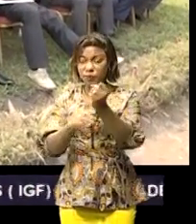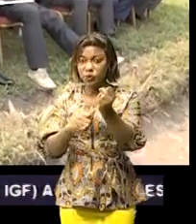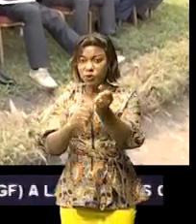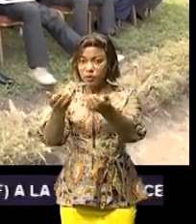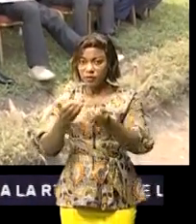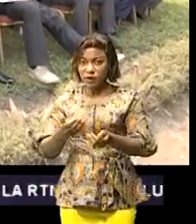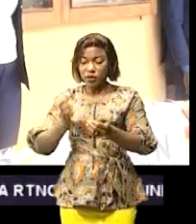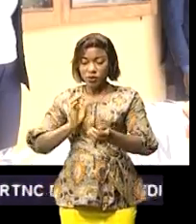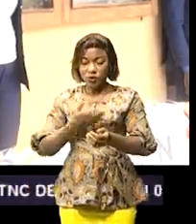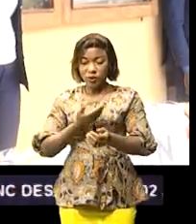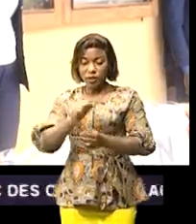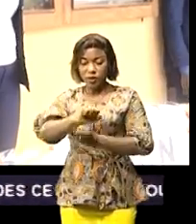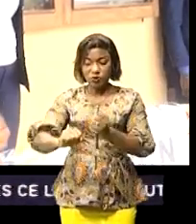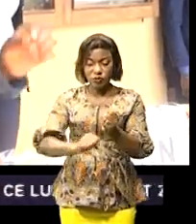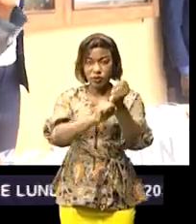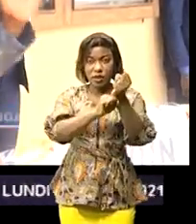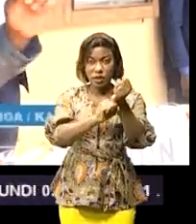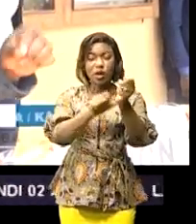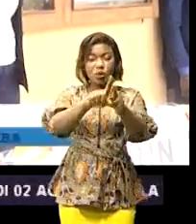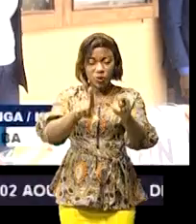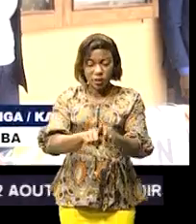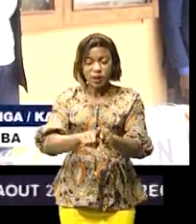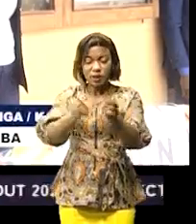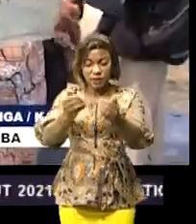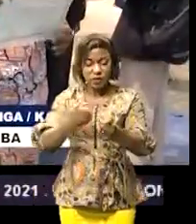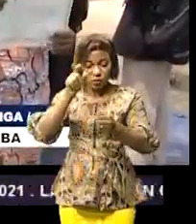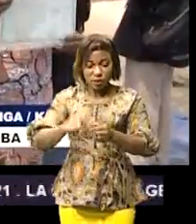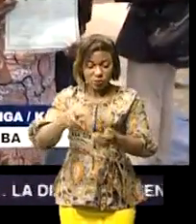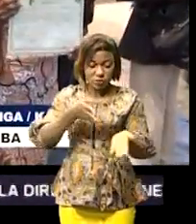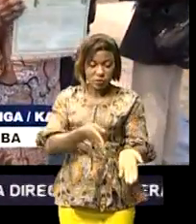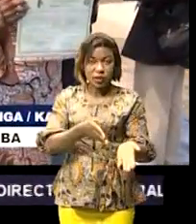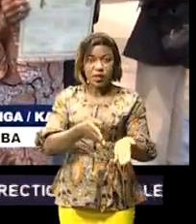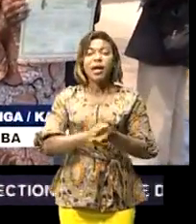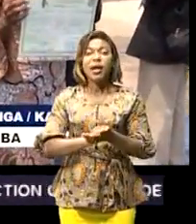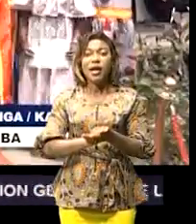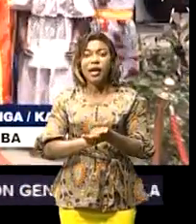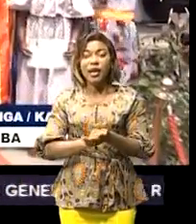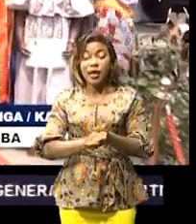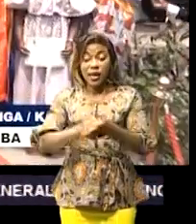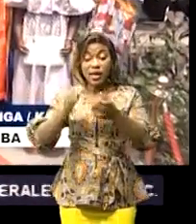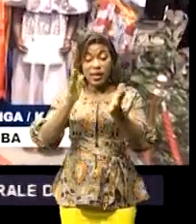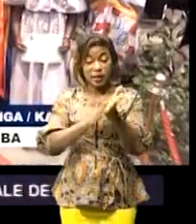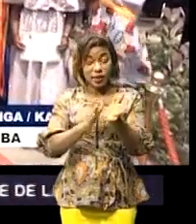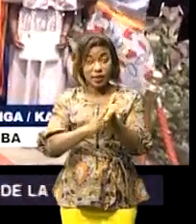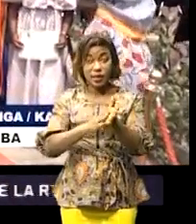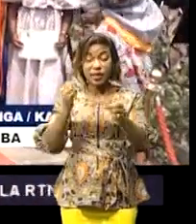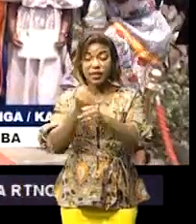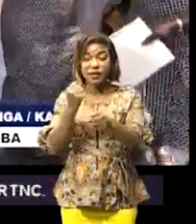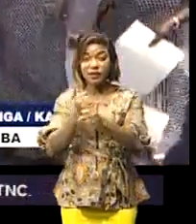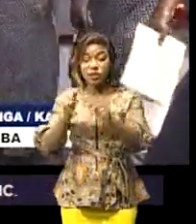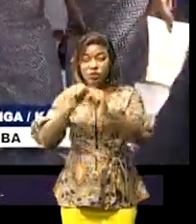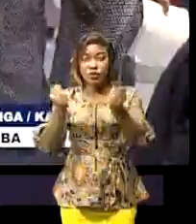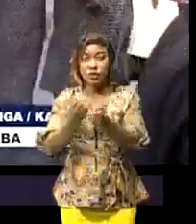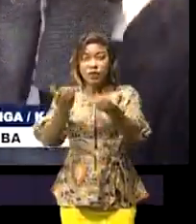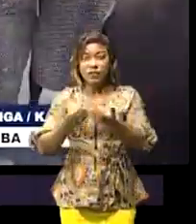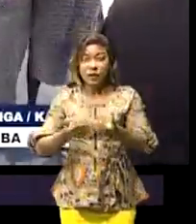besoin de notre solidarité. Ils ont besoin de notre assistance. L'Institut national de travail social lance ainsi sur le marché du